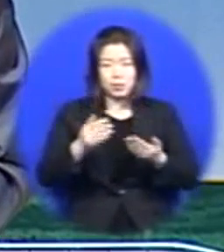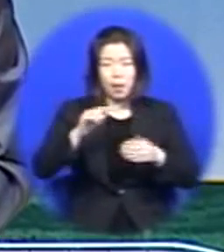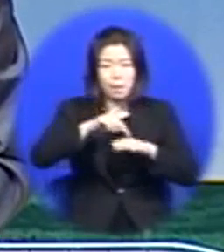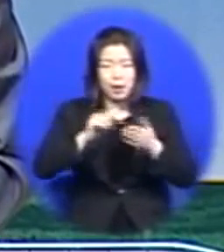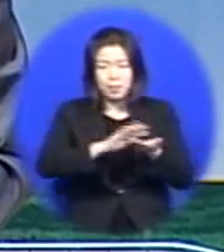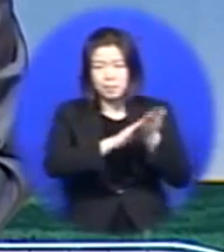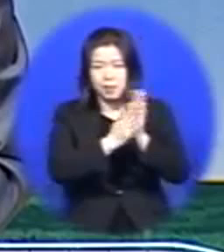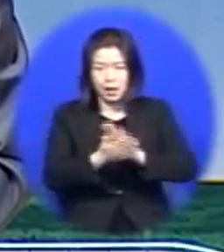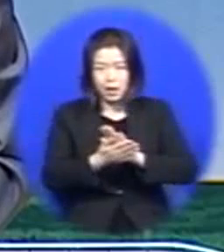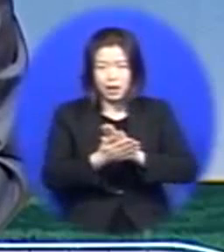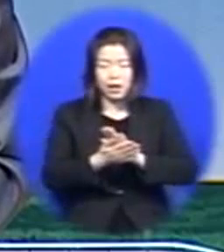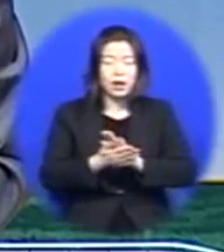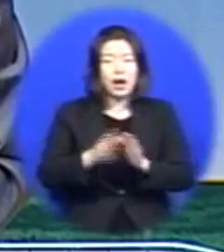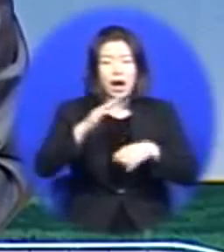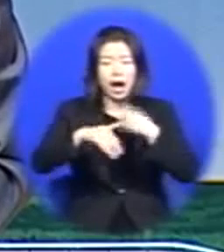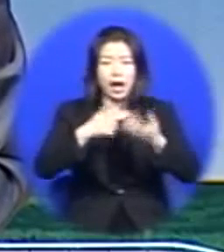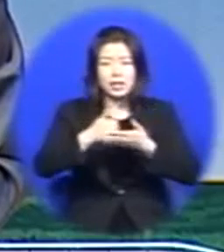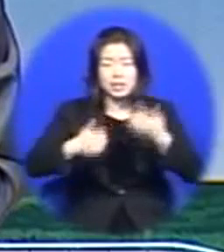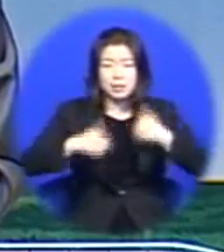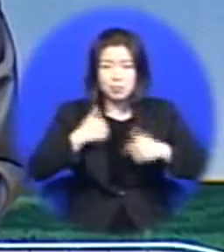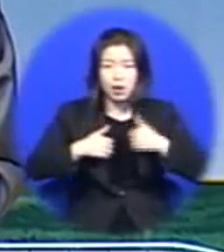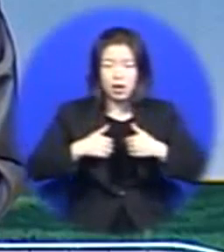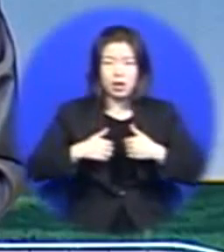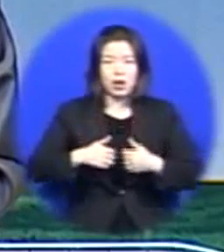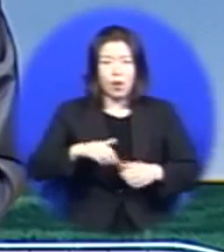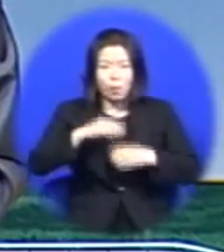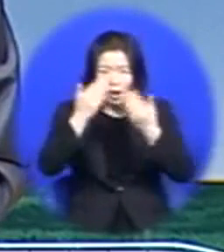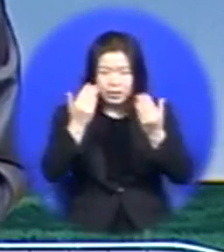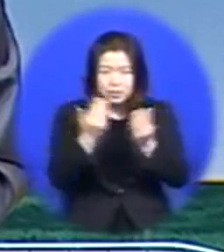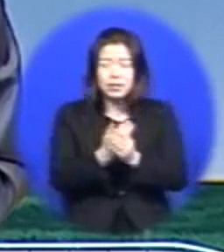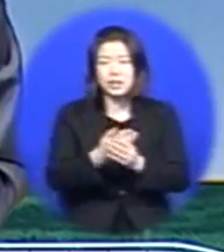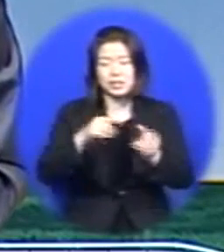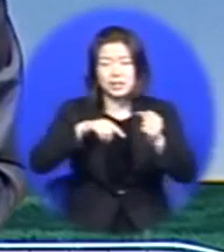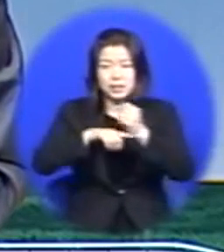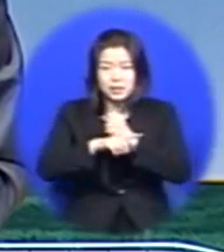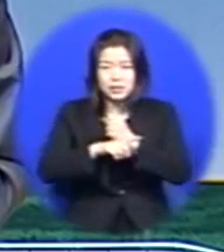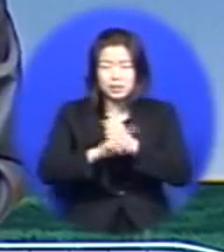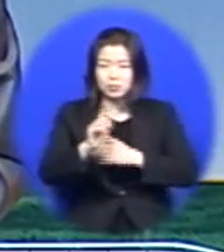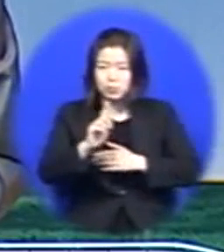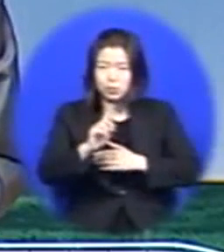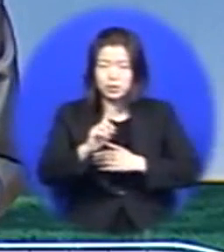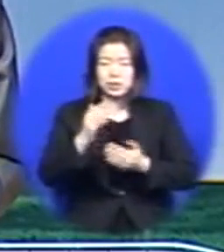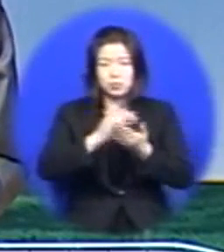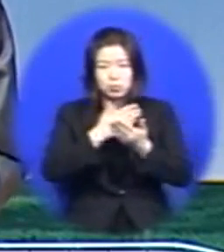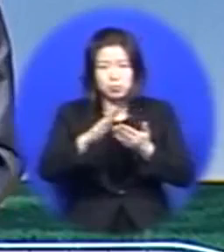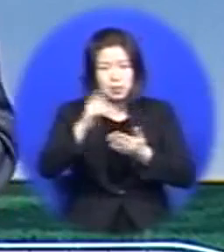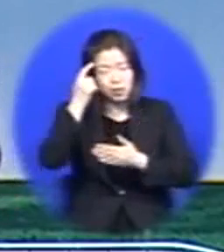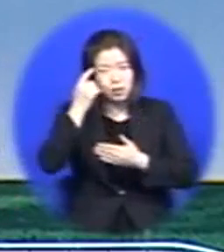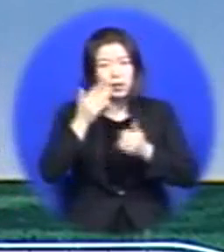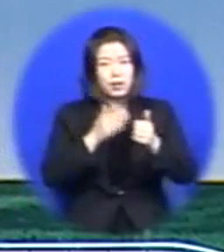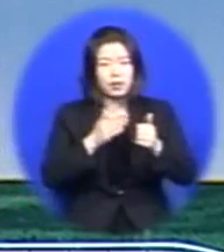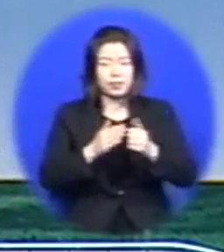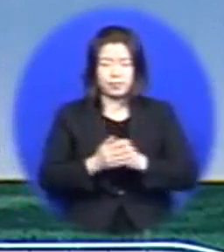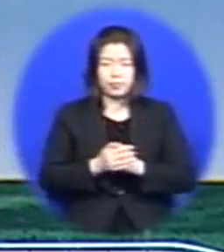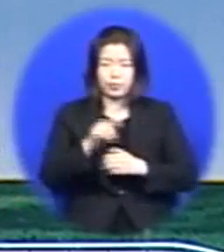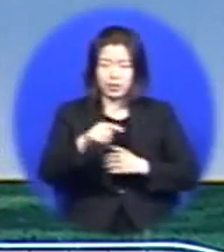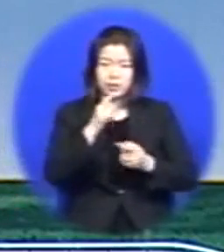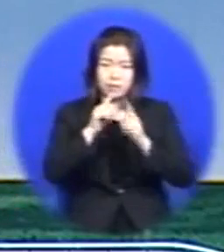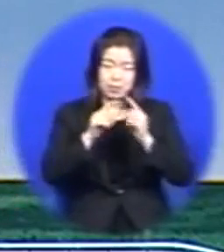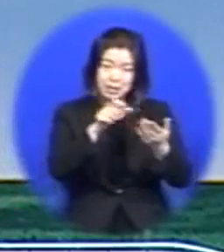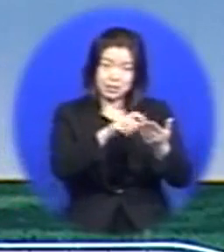하나님의 선하시고 기뻐하시고 완전하신 뜻이 무엇인지를 분별하도록 하십시오. 그렇게 말씀한